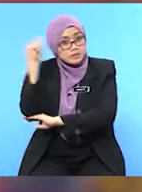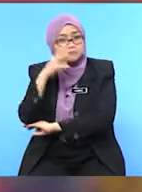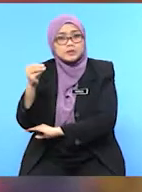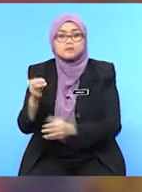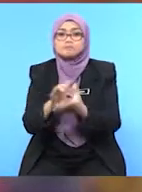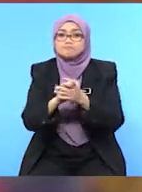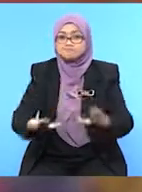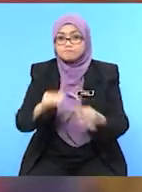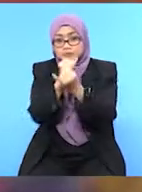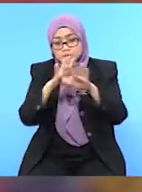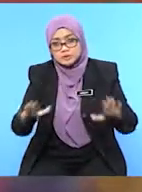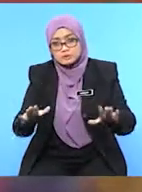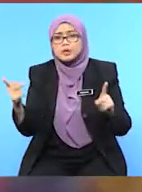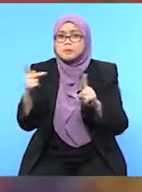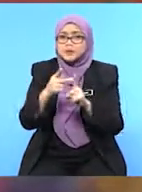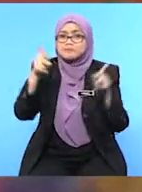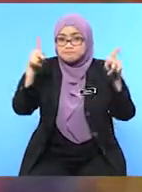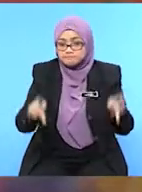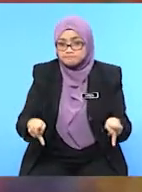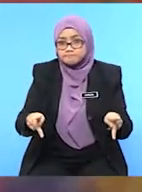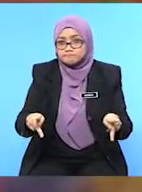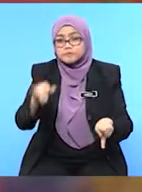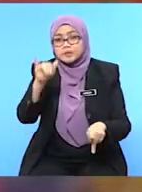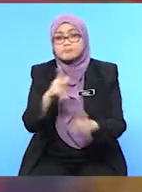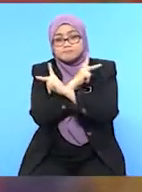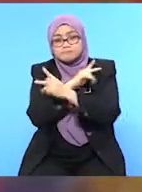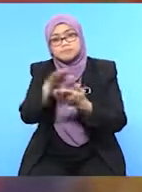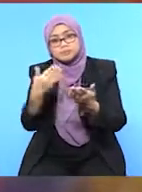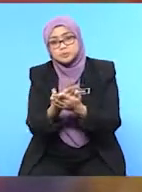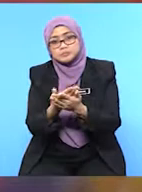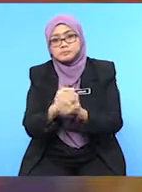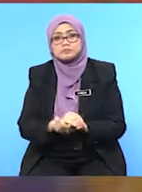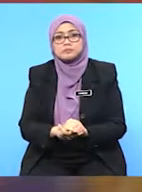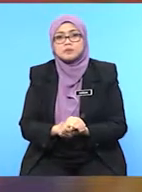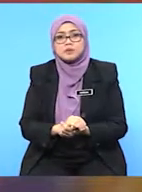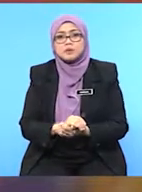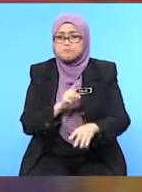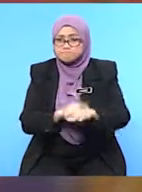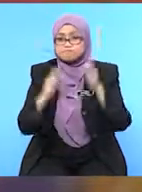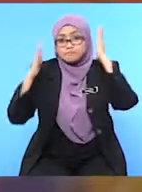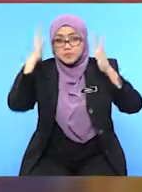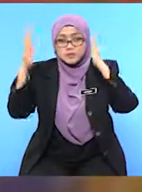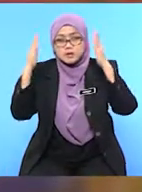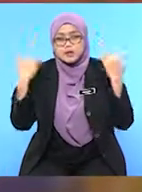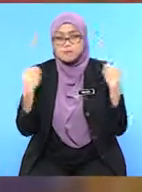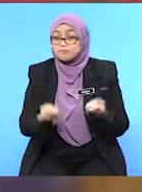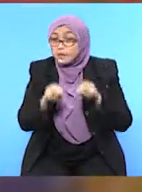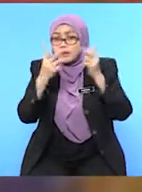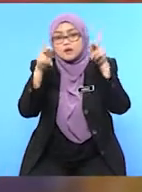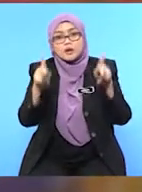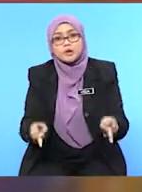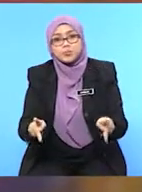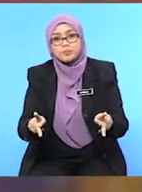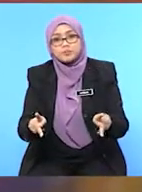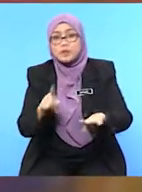para pelajar juga kasih kelebihan sebagai sebuah negara yang mempunyai penduduk yang sebagai kaum ia menjadi kepenuhan kepada negara